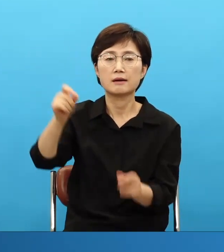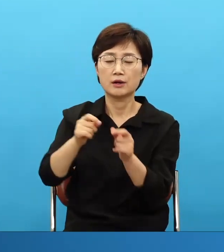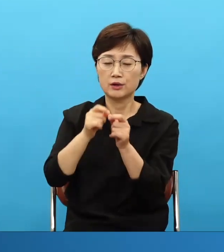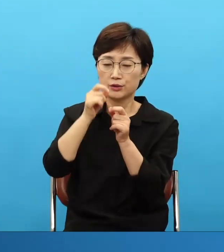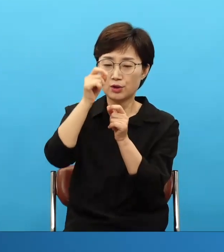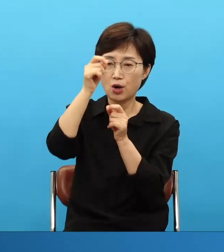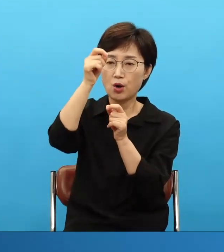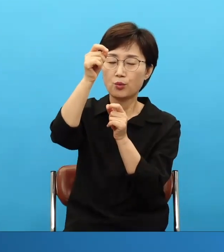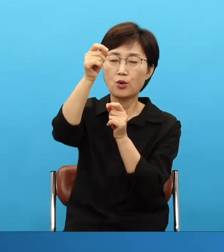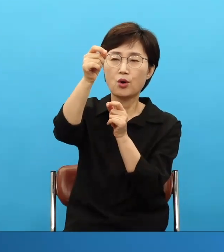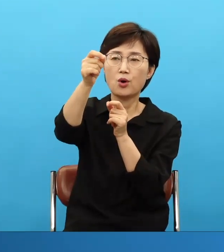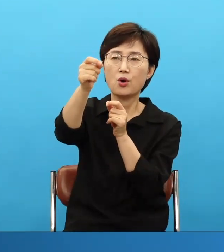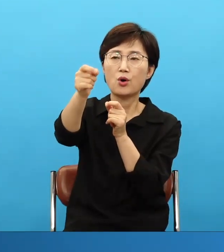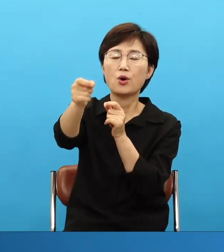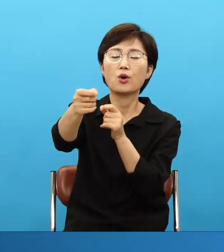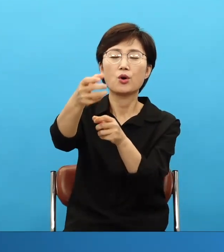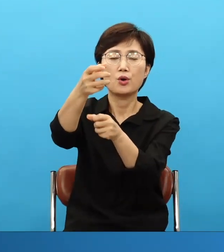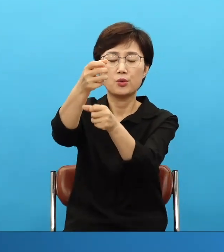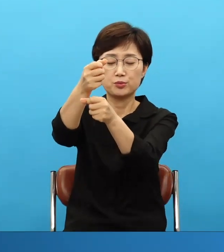영원로